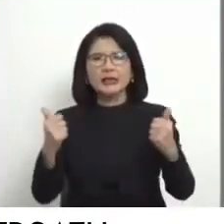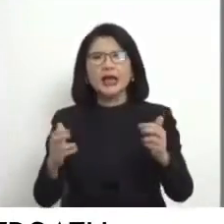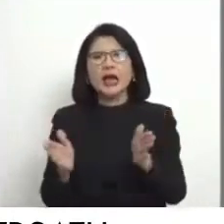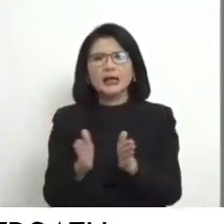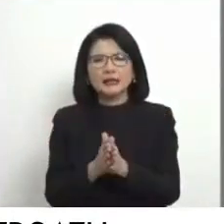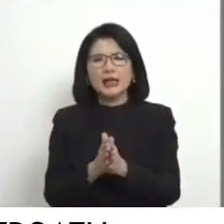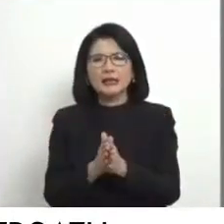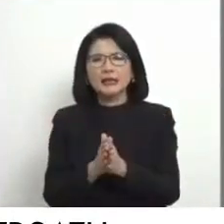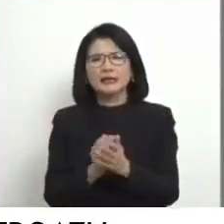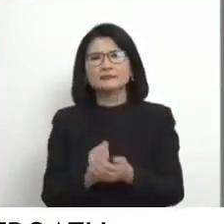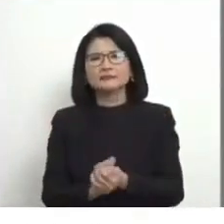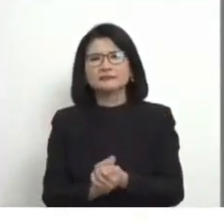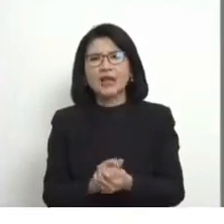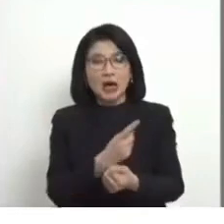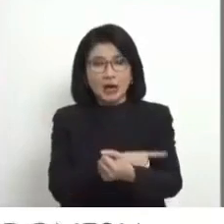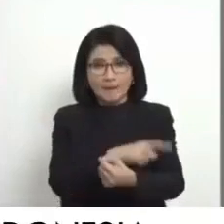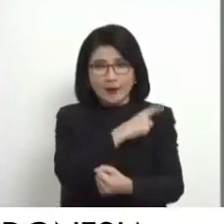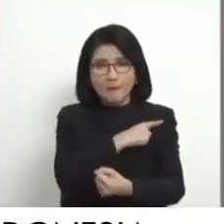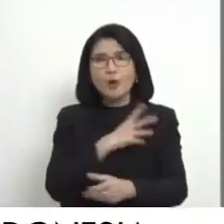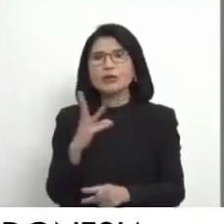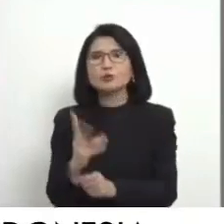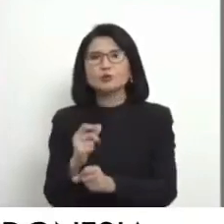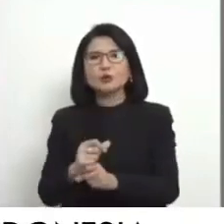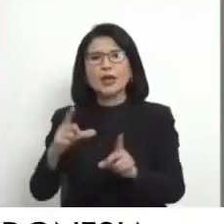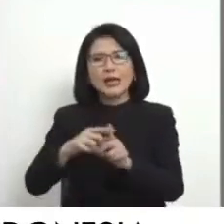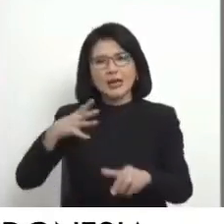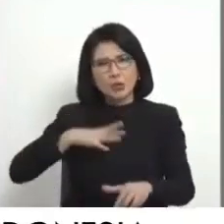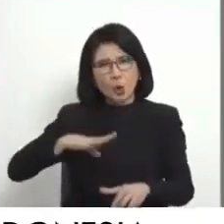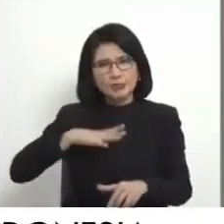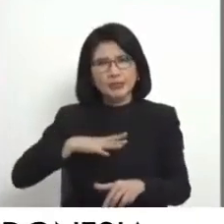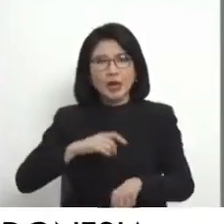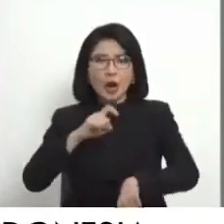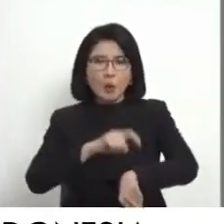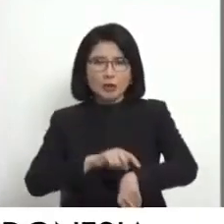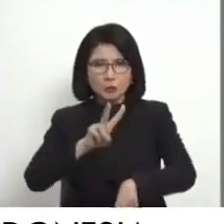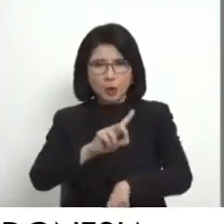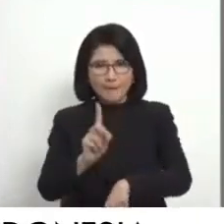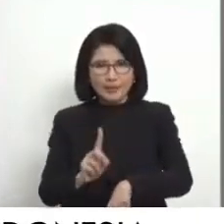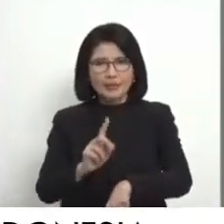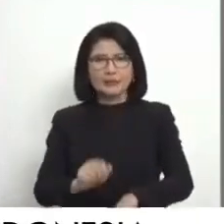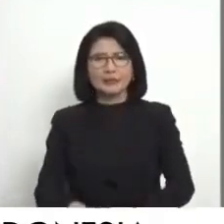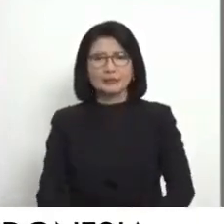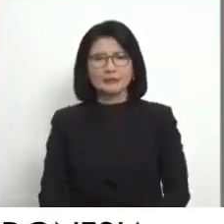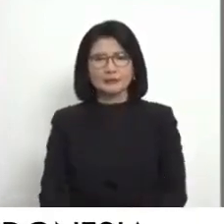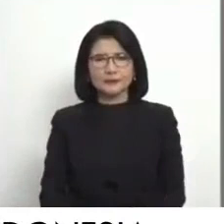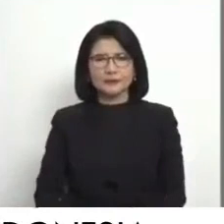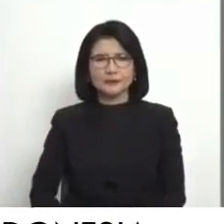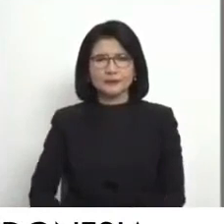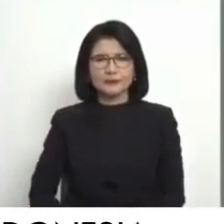meningatkane Ensi guru dan dosen waktu Bapak 2 menit dimulai saat Bapak